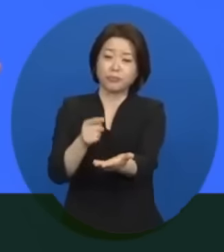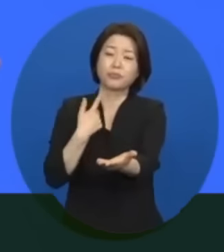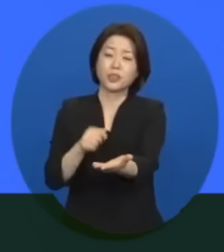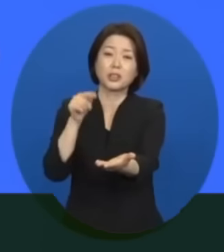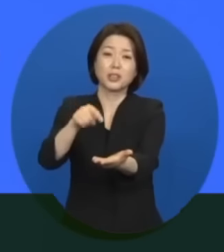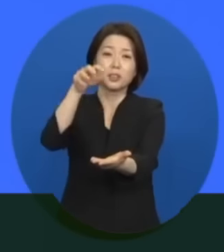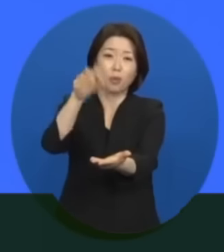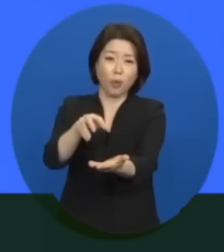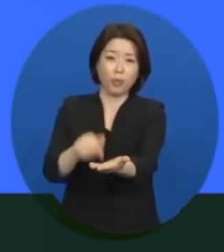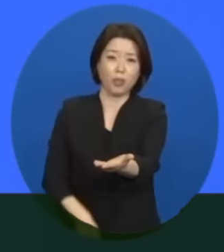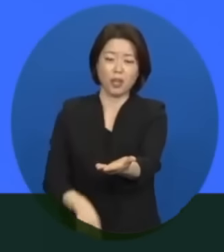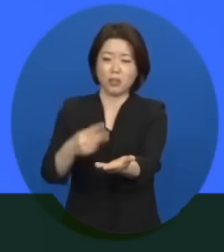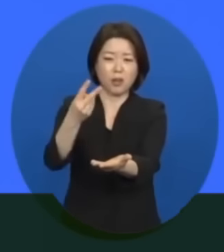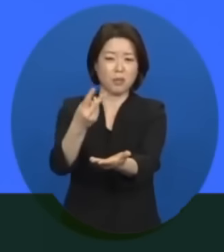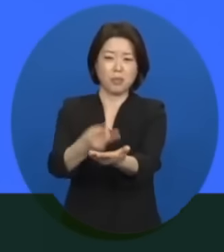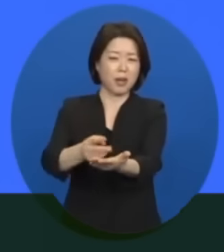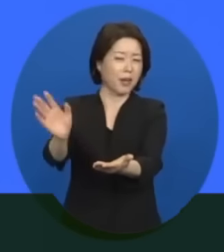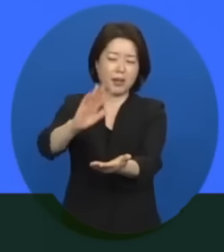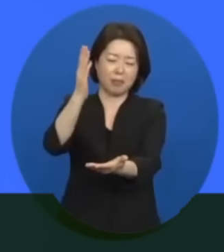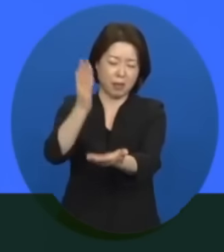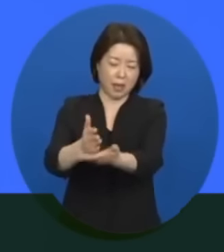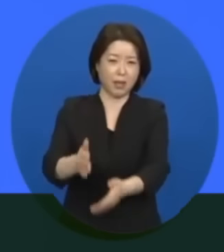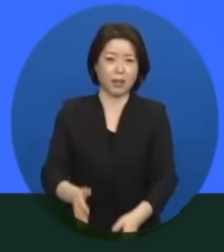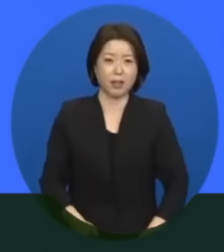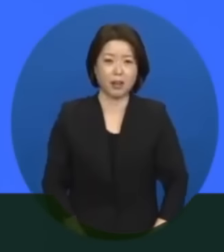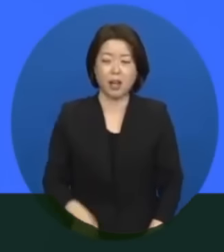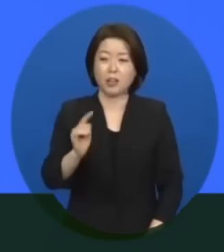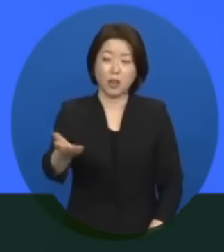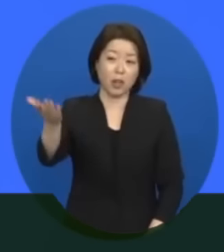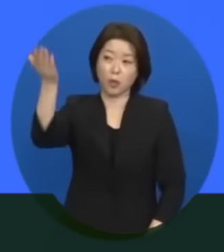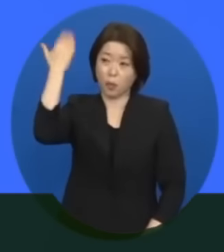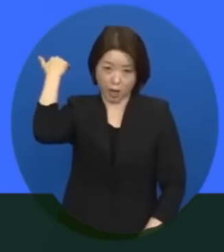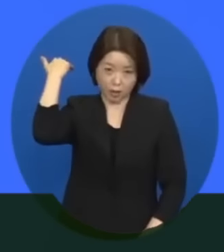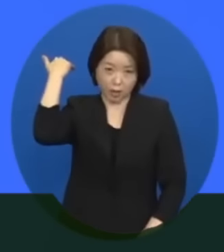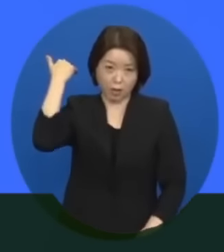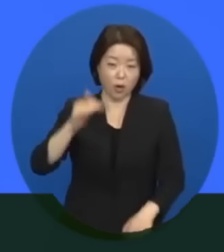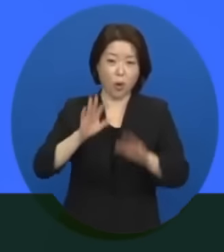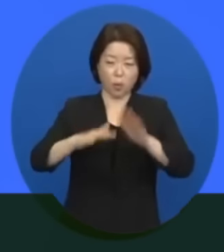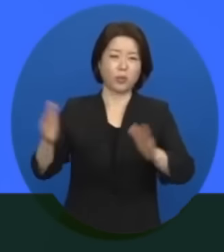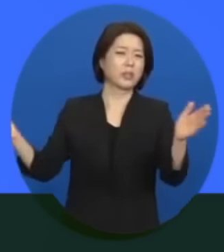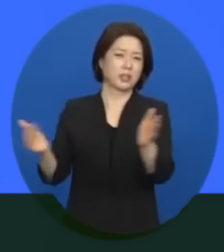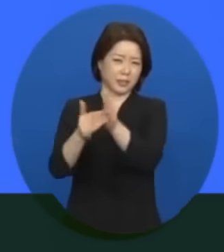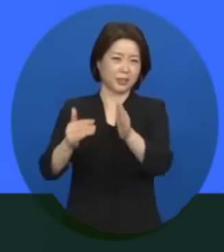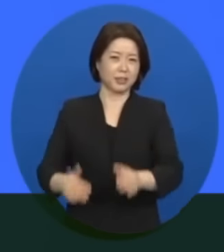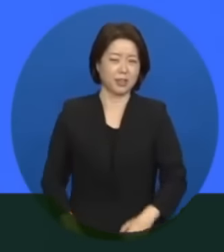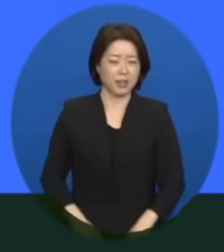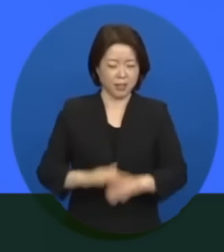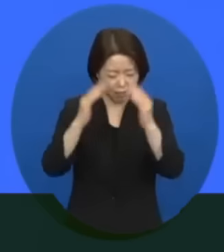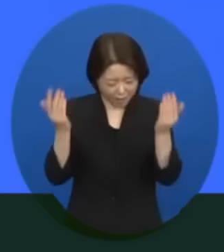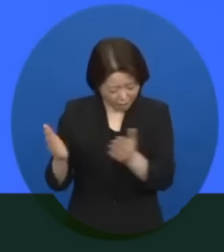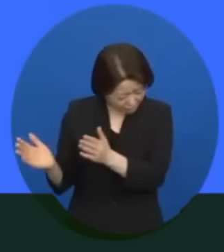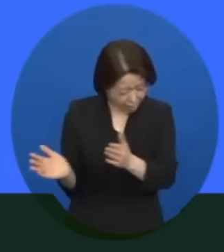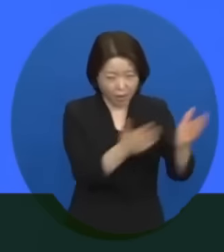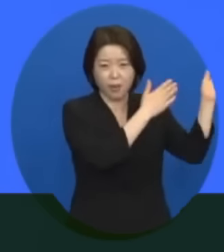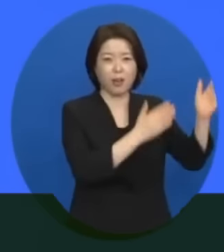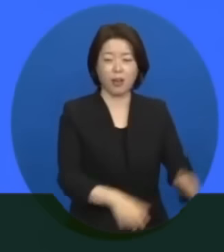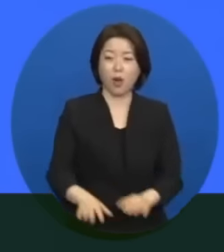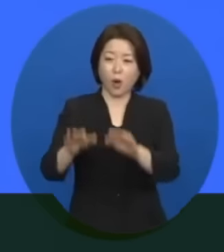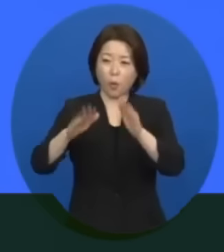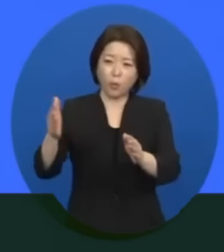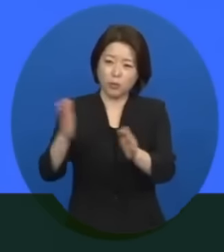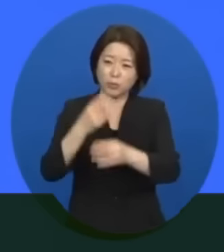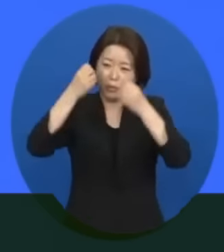이제 너 거기 누워 있지 않아도 돼 너의 과거는 이제 오늘로 끝이야 다 지나간 거야 오늘은 너 이제